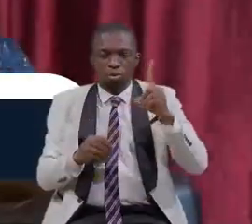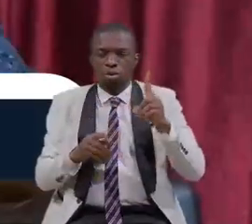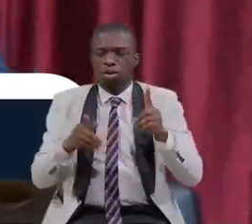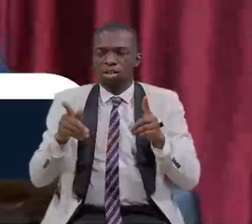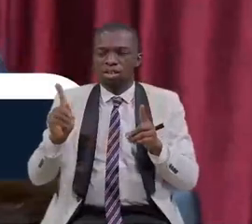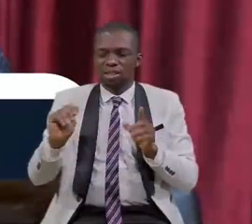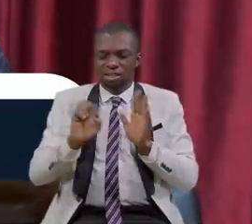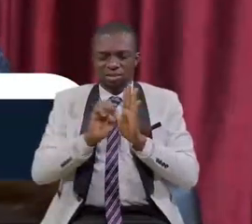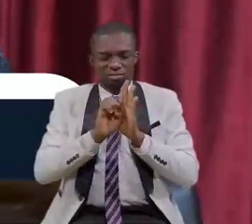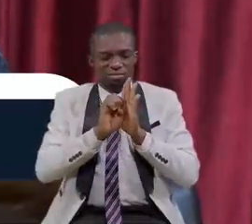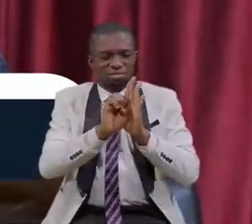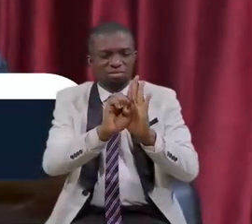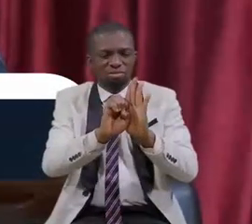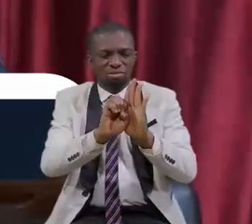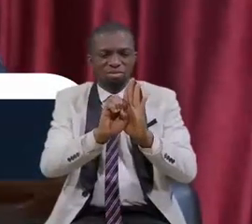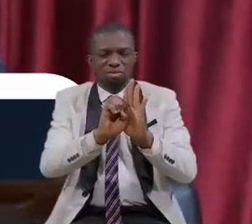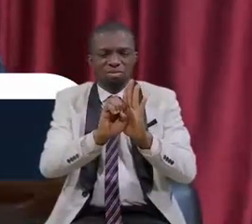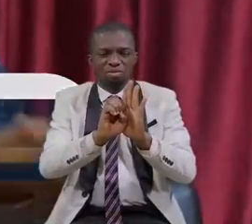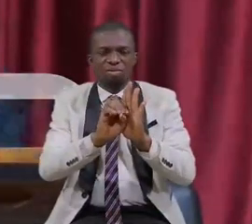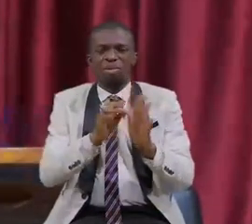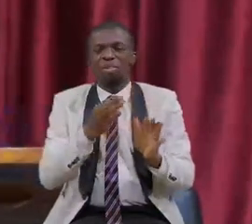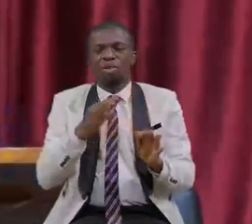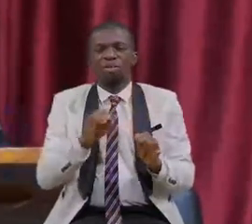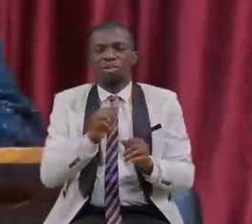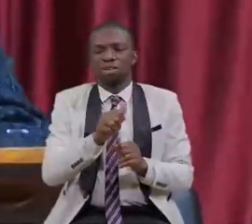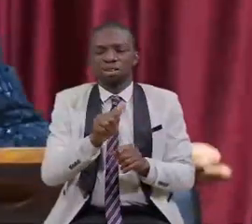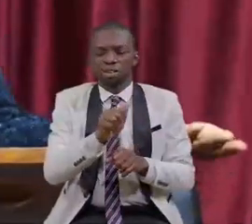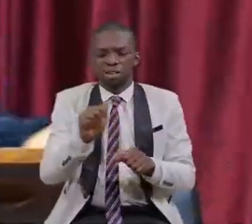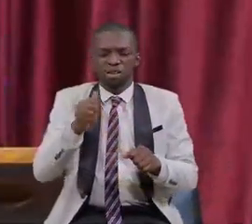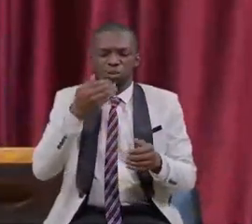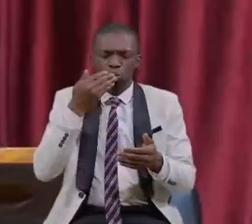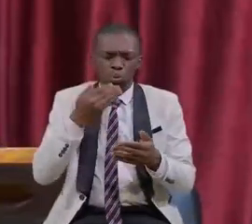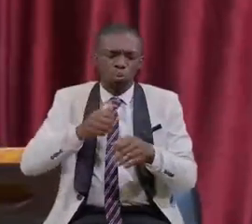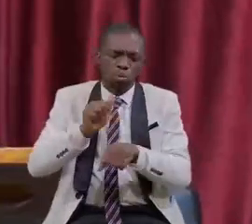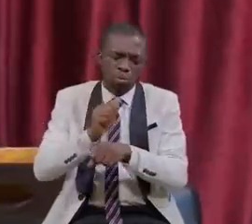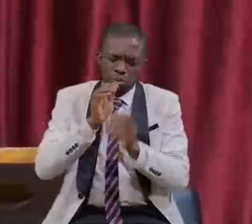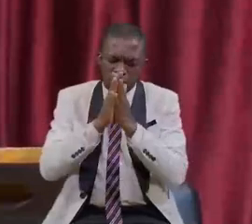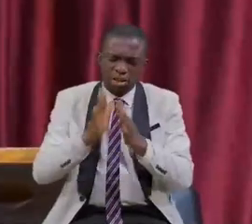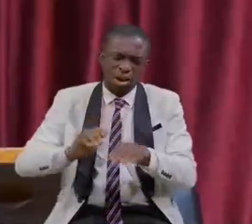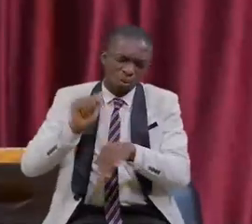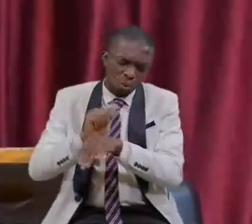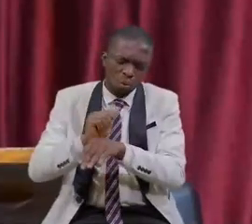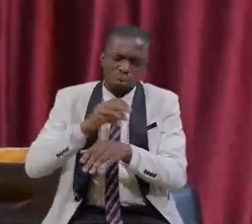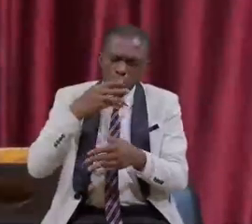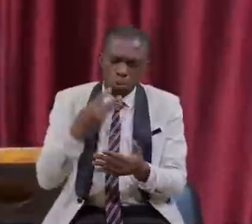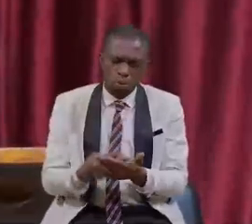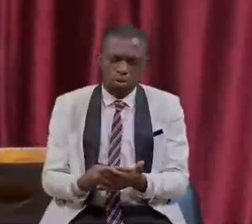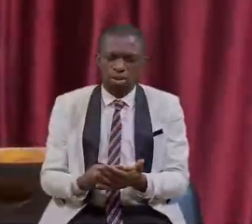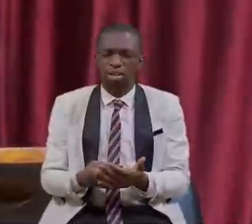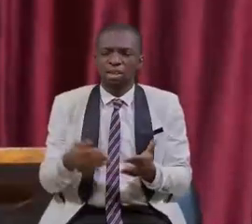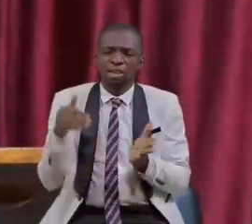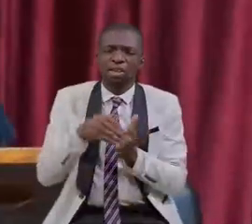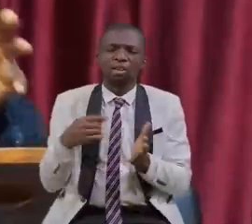Numéro 1, c'est le modèle et le mode d'une prière efficace. Alors, rappelons ce que Jésus a